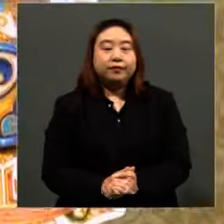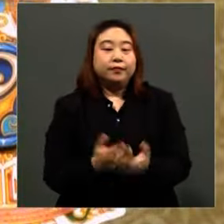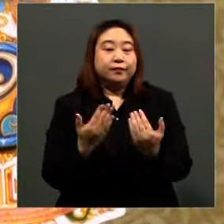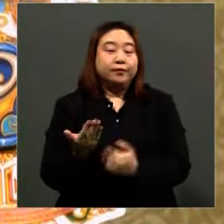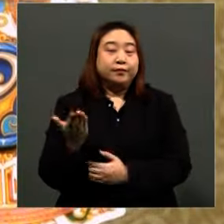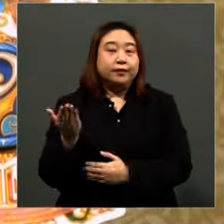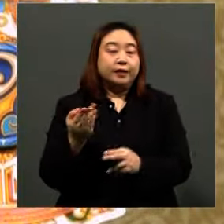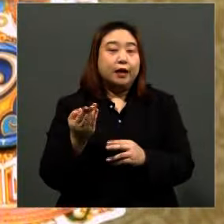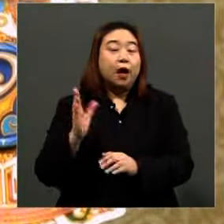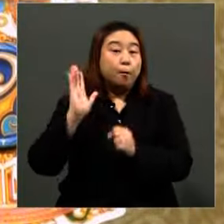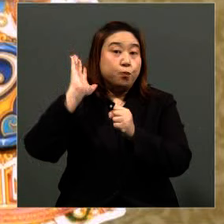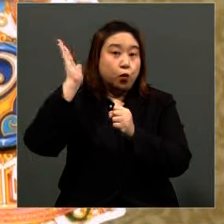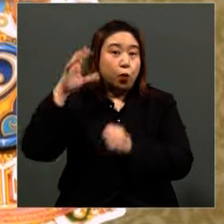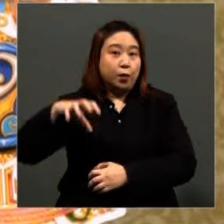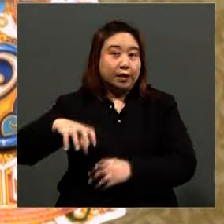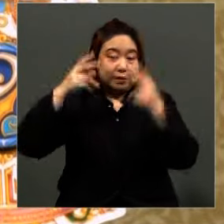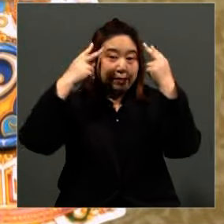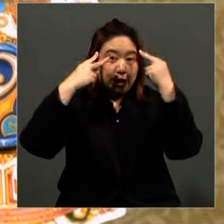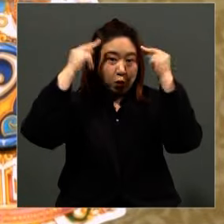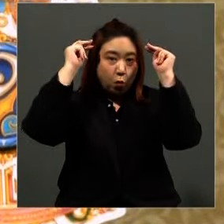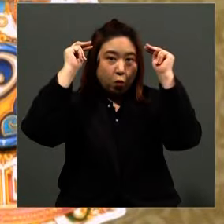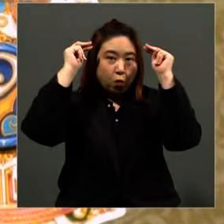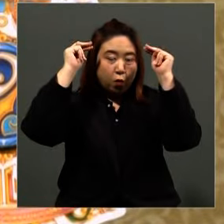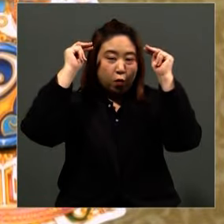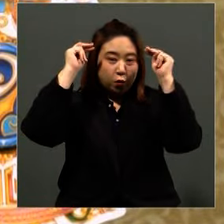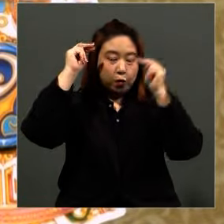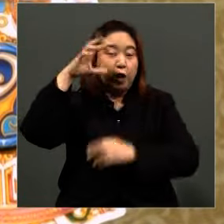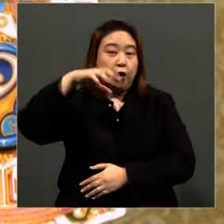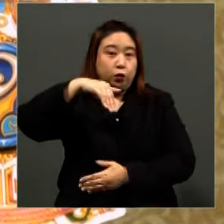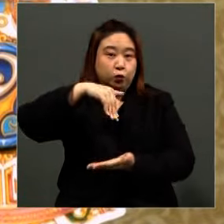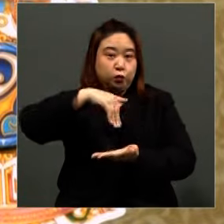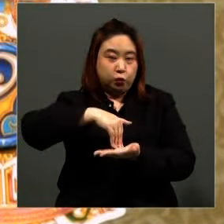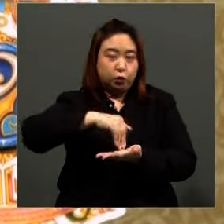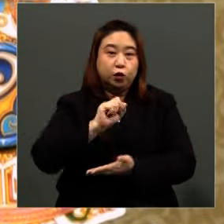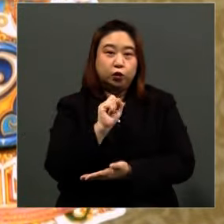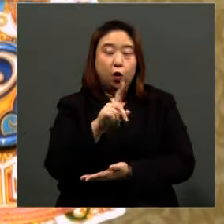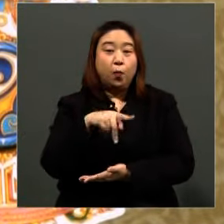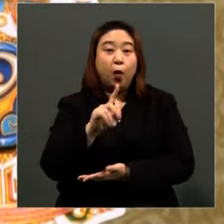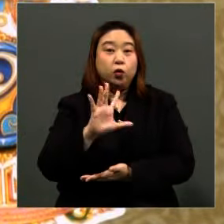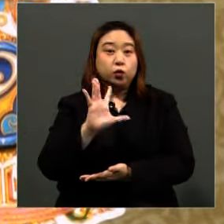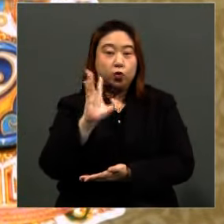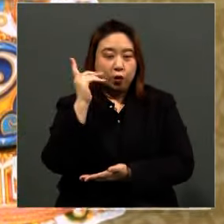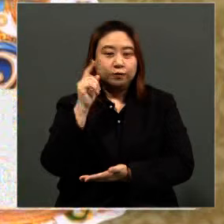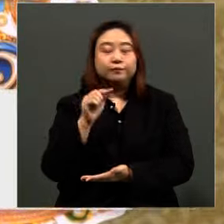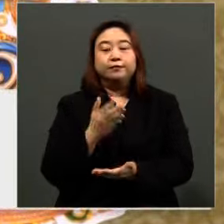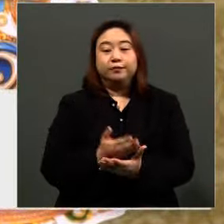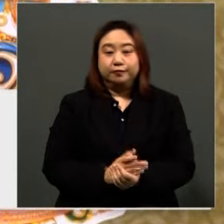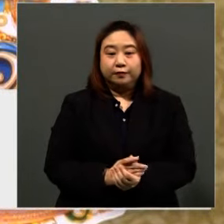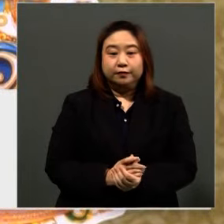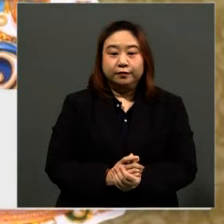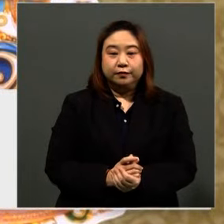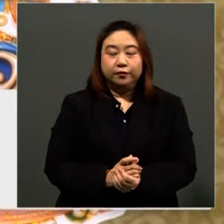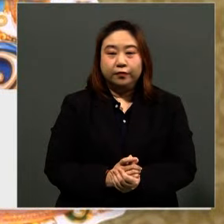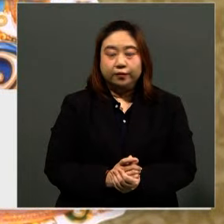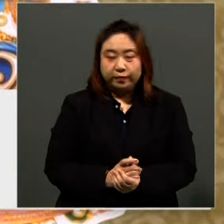จิรายุห่วงทรัพย์โฆษกประจำสำนักนายกรัฐมนตรีและโฆษกศูนย์ปฏิบัติการช่วยเหลือผู้ประสบอุทกภัยวภัยและดินโคลนถล่ม